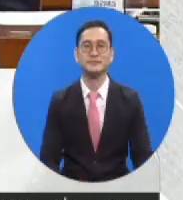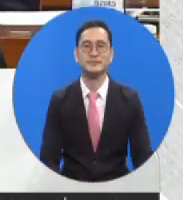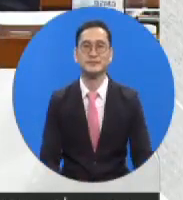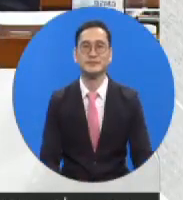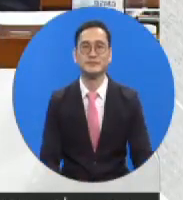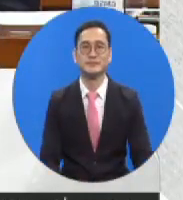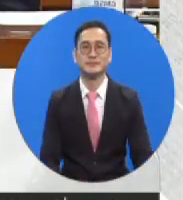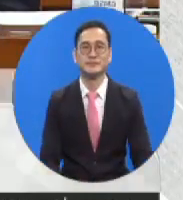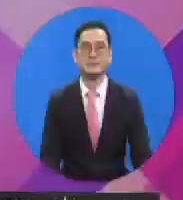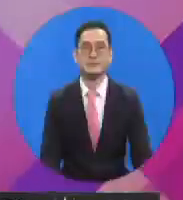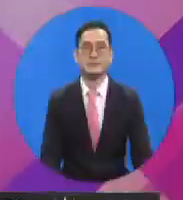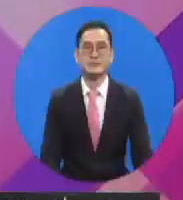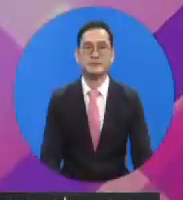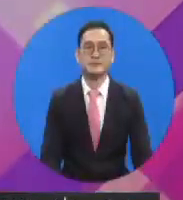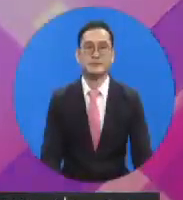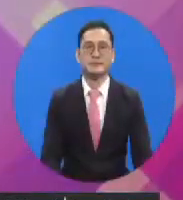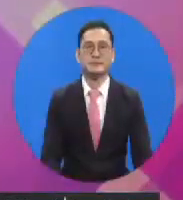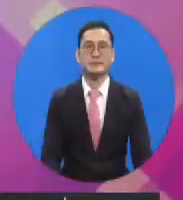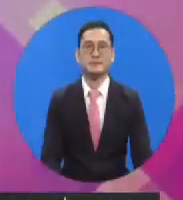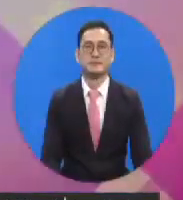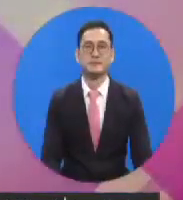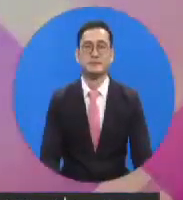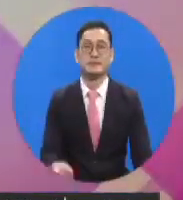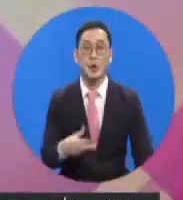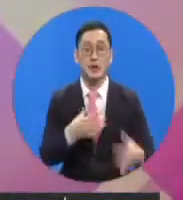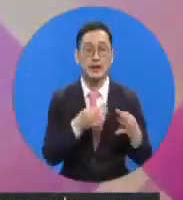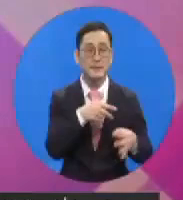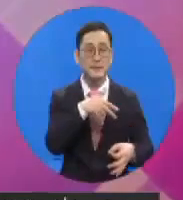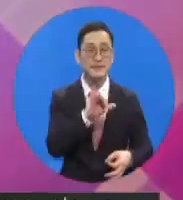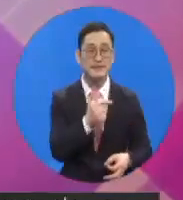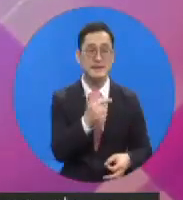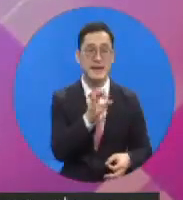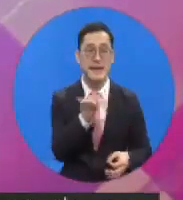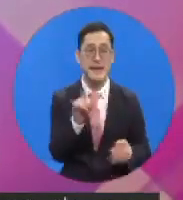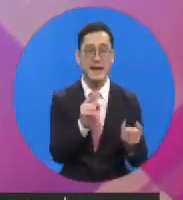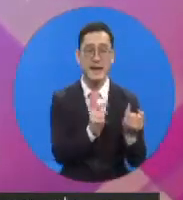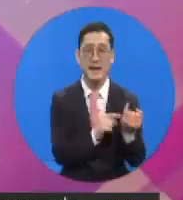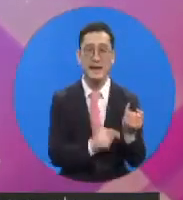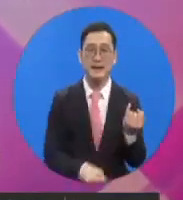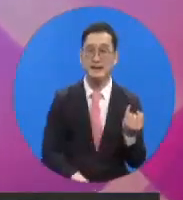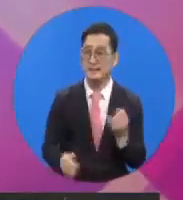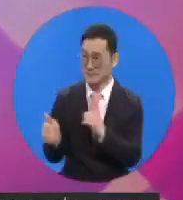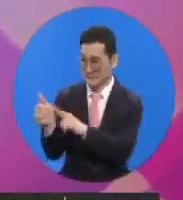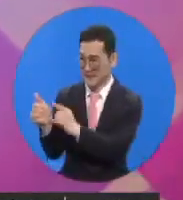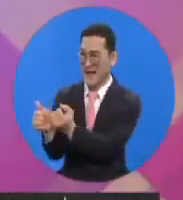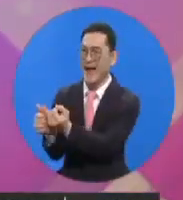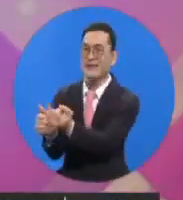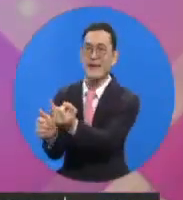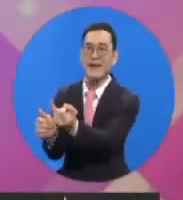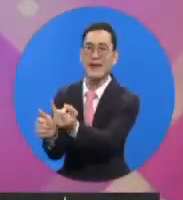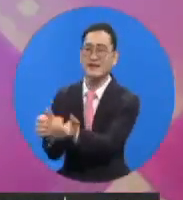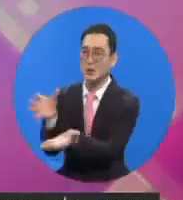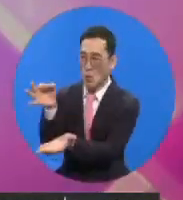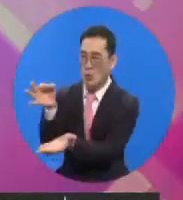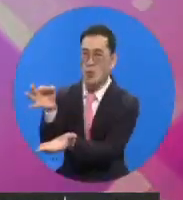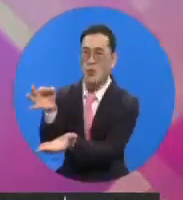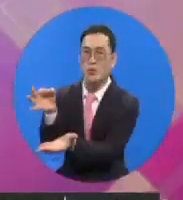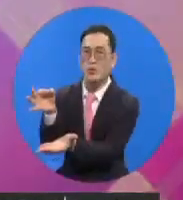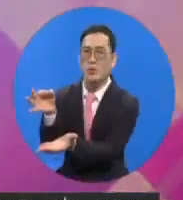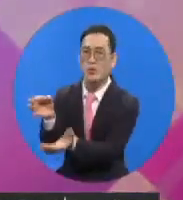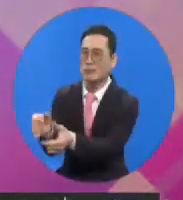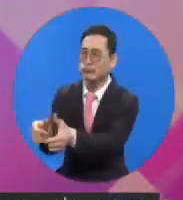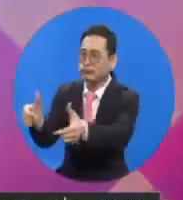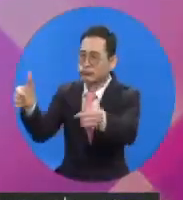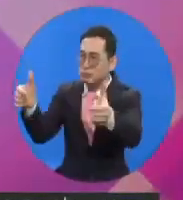예, 그런가 하면 김진애 의원이 윤석열 검찰총장 아내의 재산 형성과 관련돼서